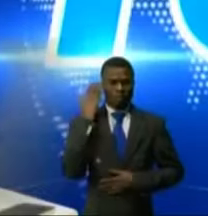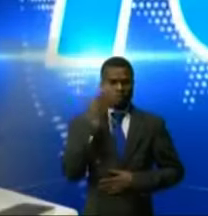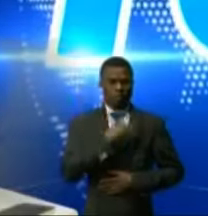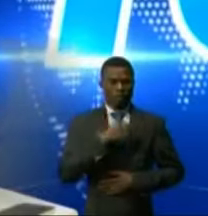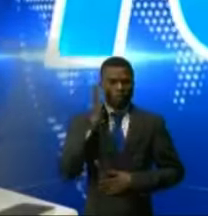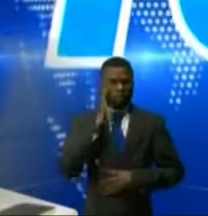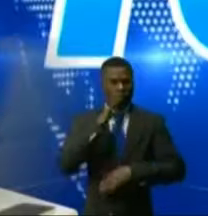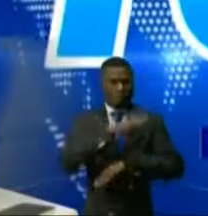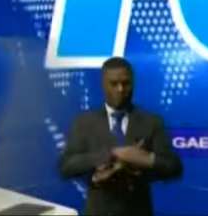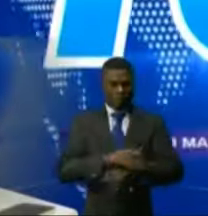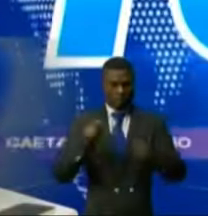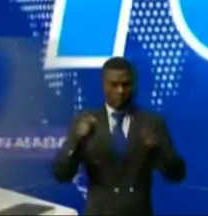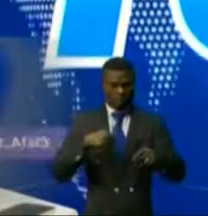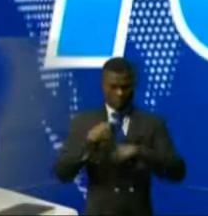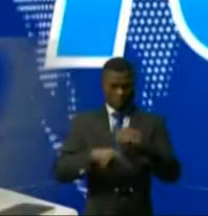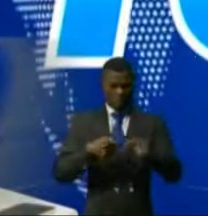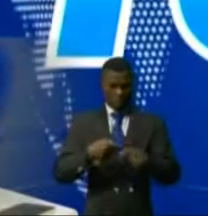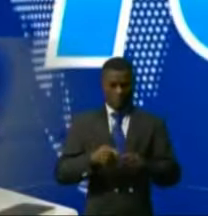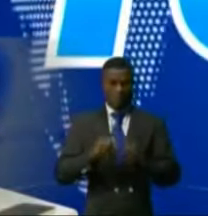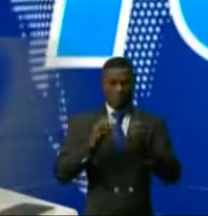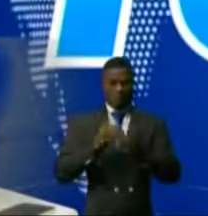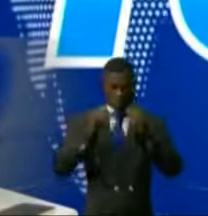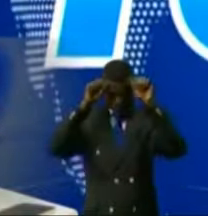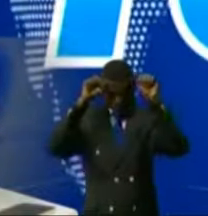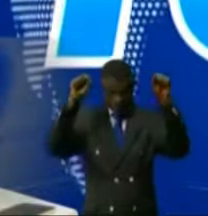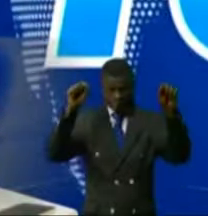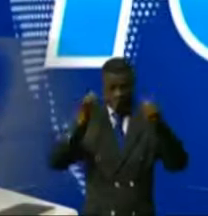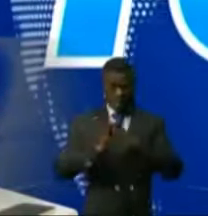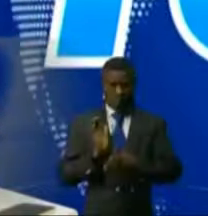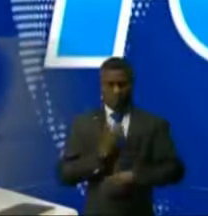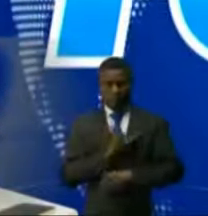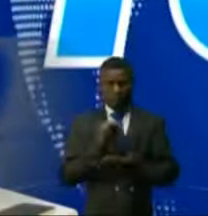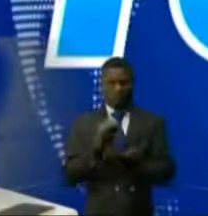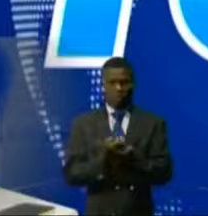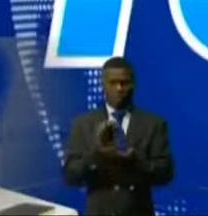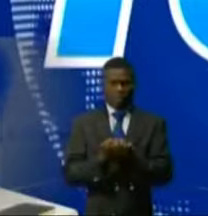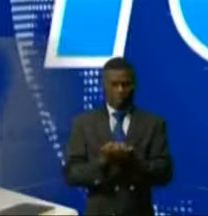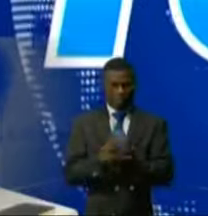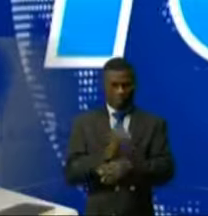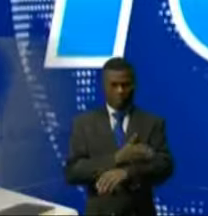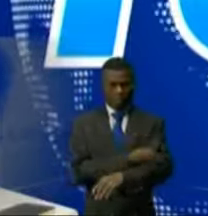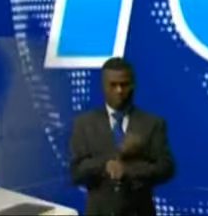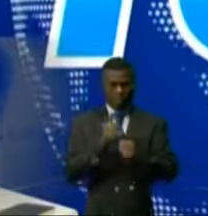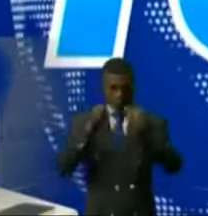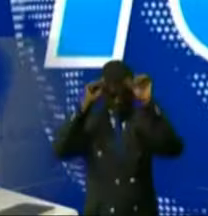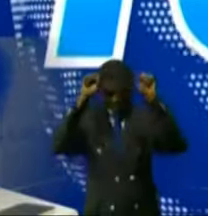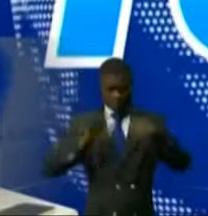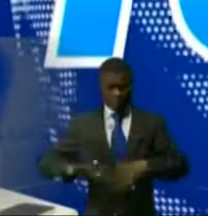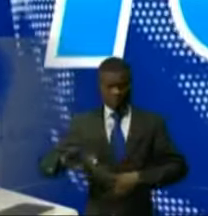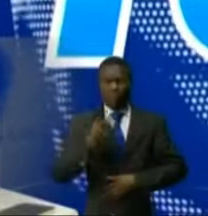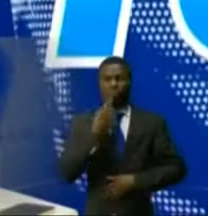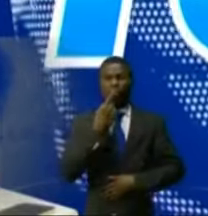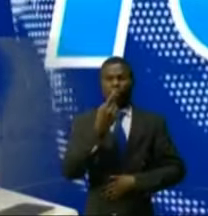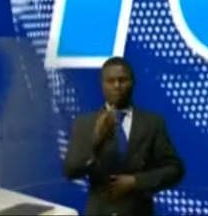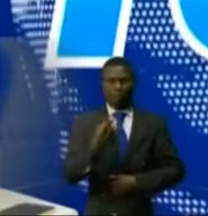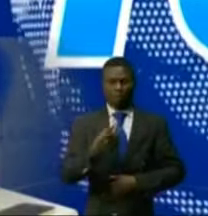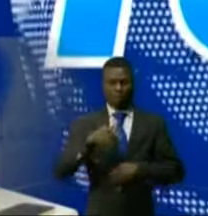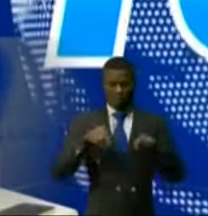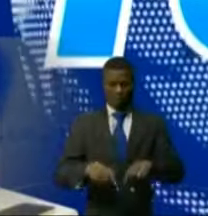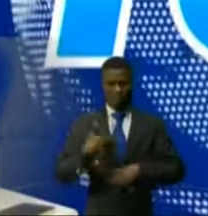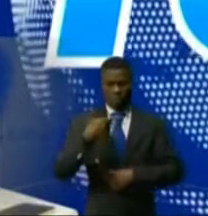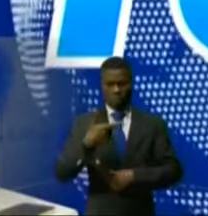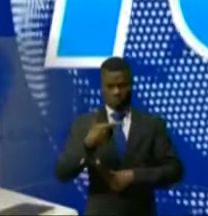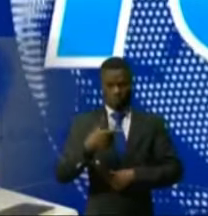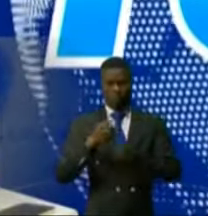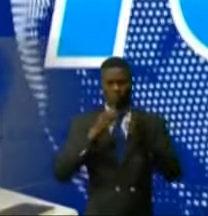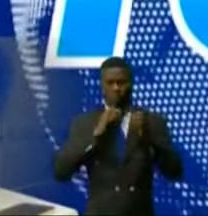soir. Ce journal débute par ses propos présidentiels. Notre économie s'y porte bien. Le chef de l'État l'a dit. C'est mardi lors